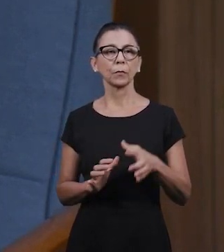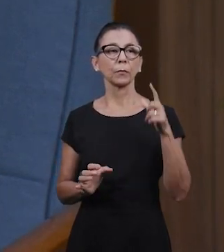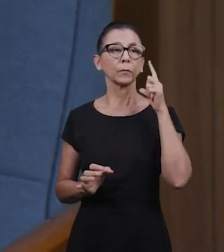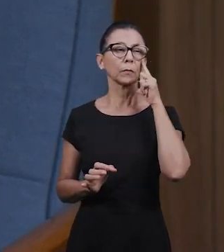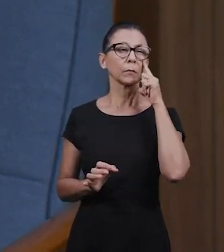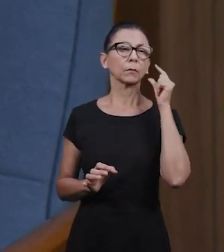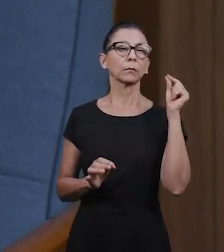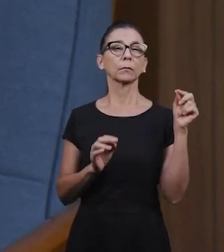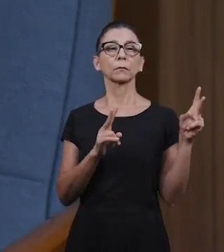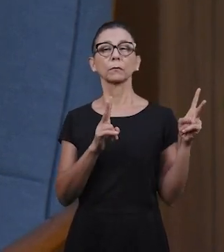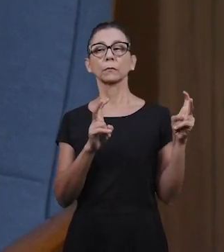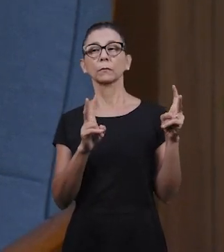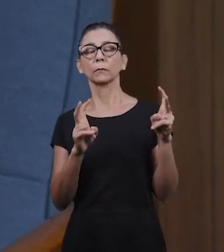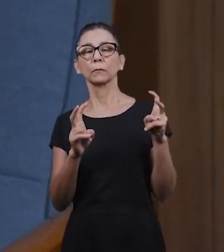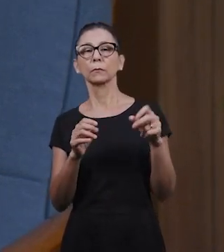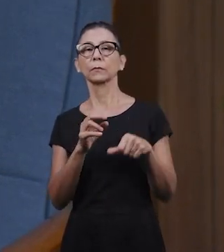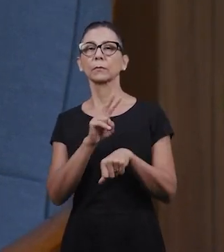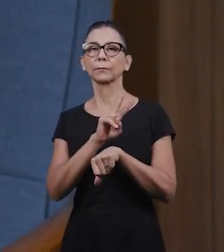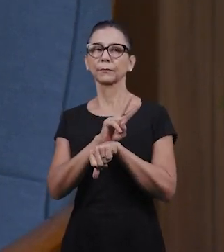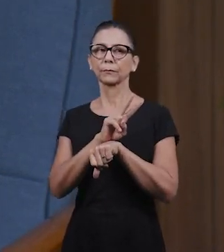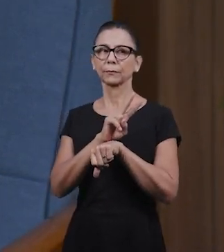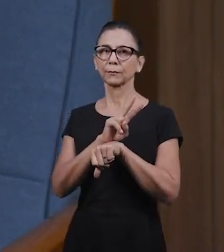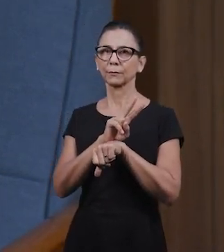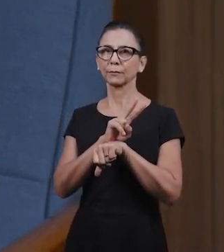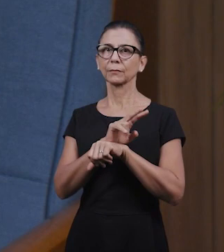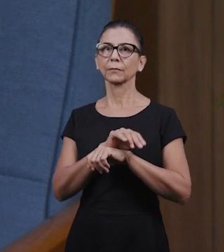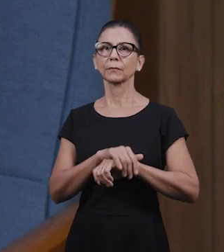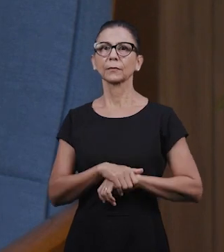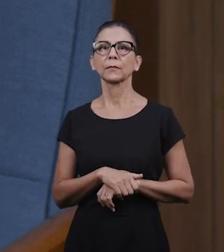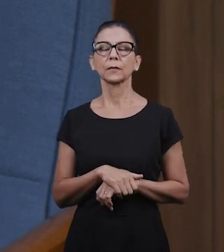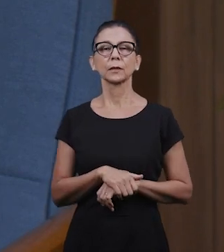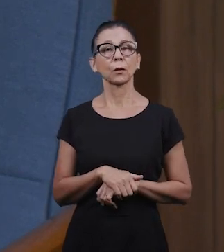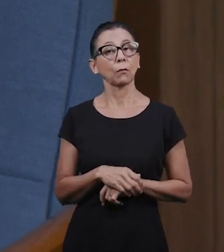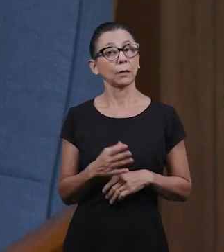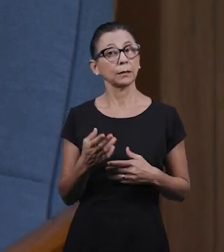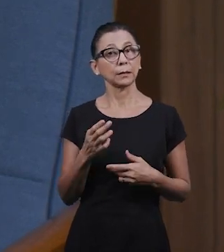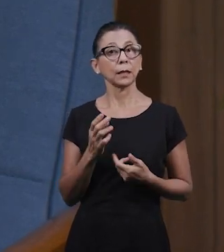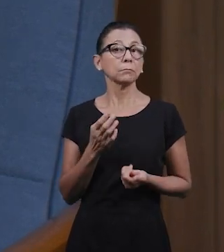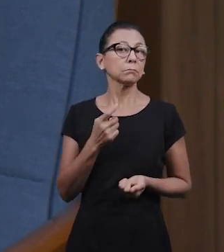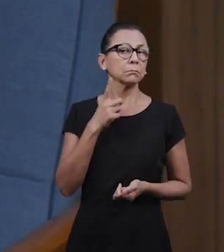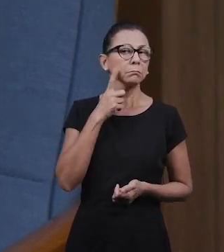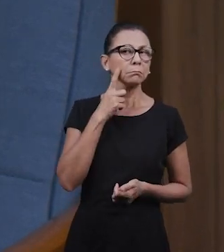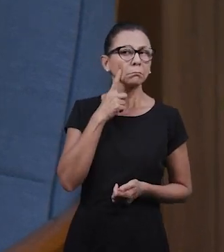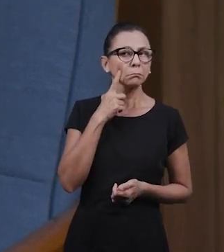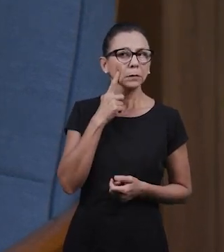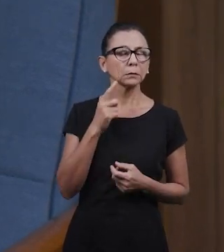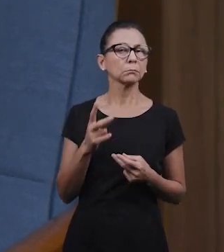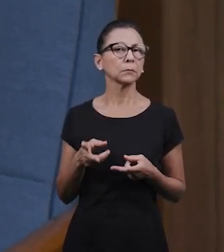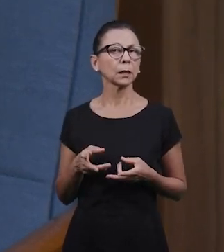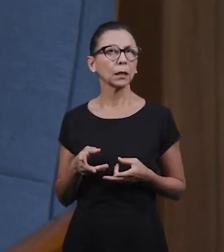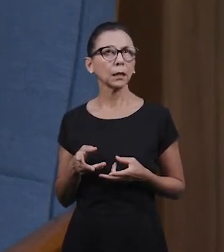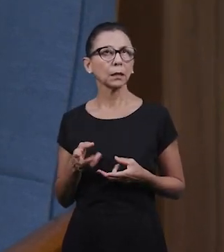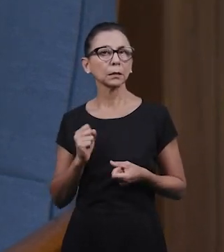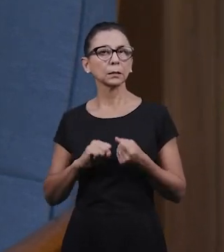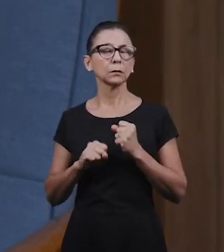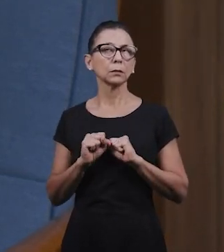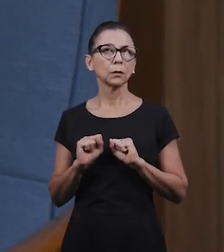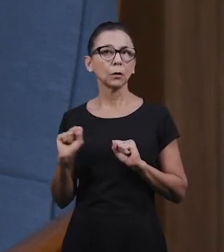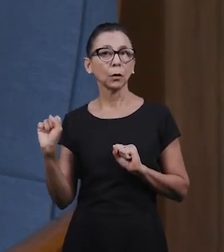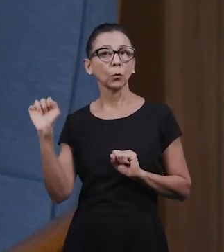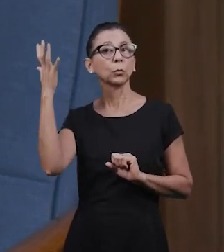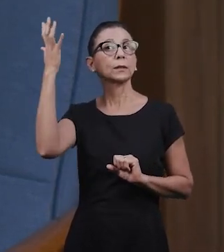attitude de veiller, elle est dans cette attitude, dans l'expectative de quelque chose, dans l'expectative d'un